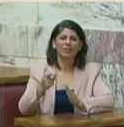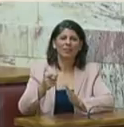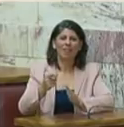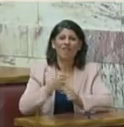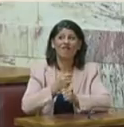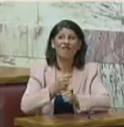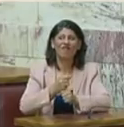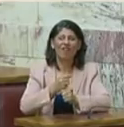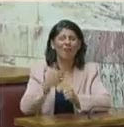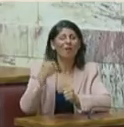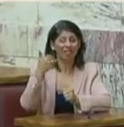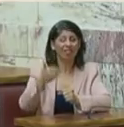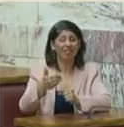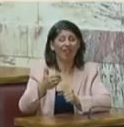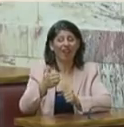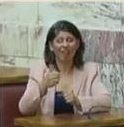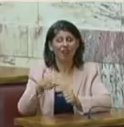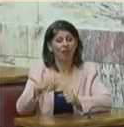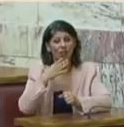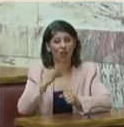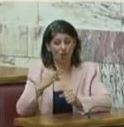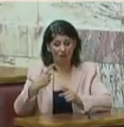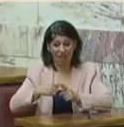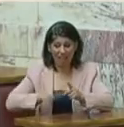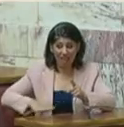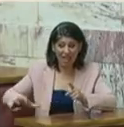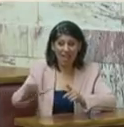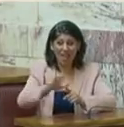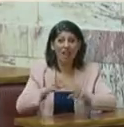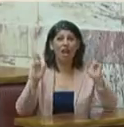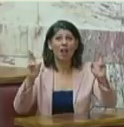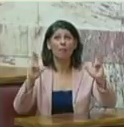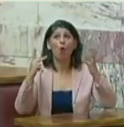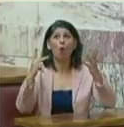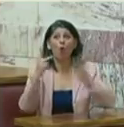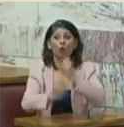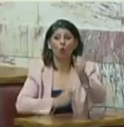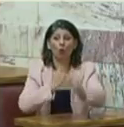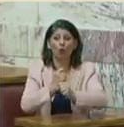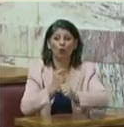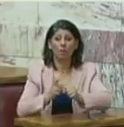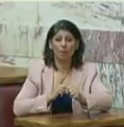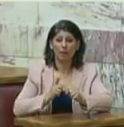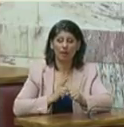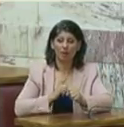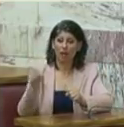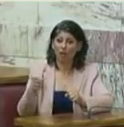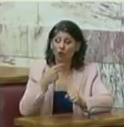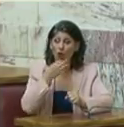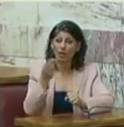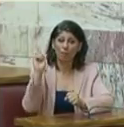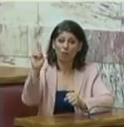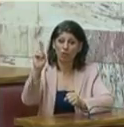ο ελληνικός λαός εδώ και 8 χρόνια, αυτό που του τάξατε κι εσείς και οι συνεταίροι σας τότε